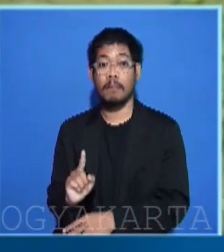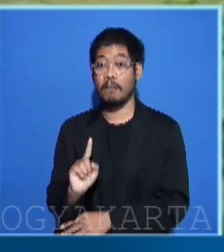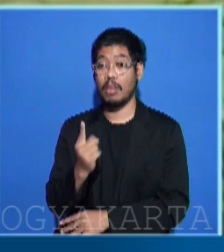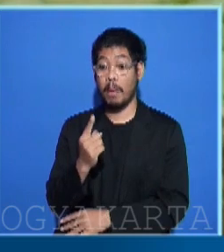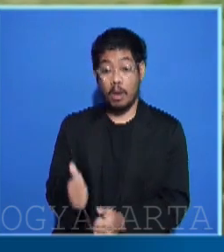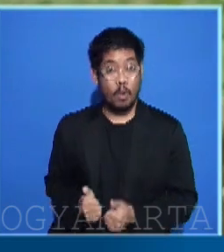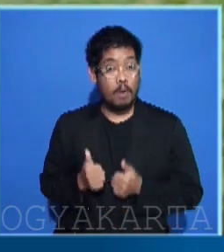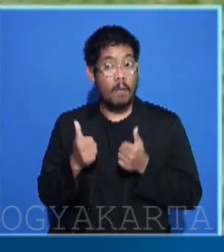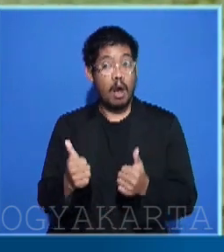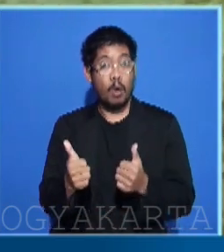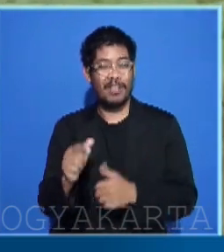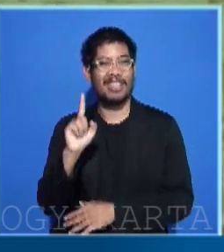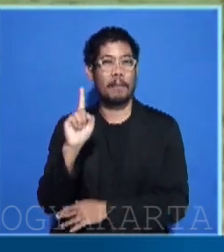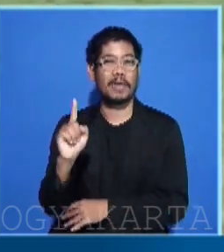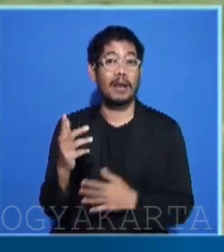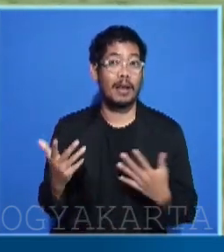kan